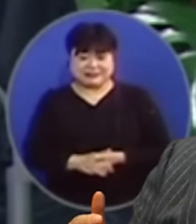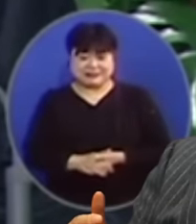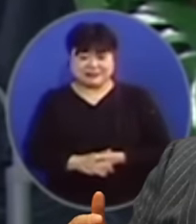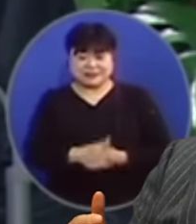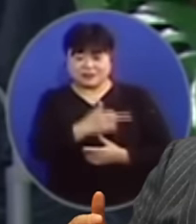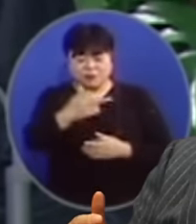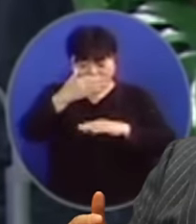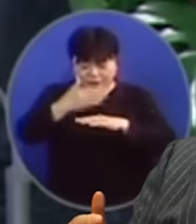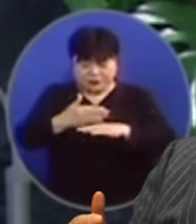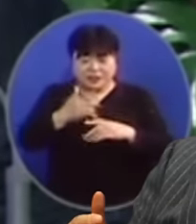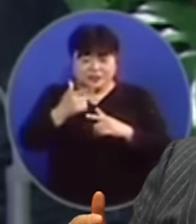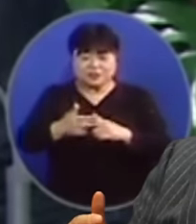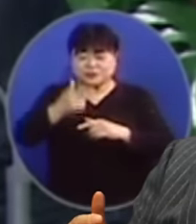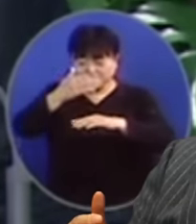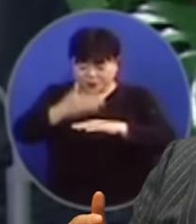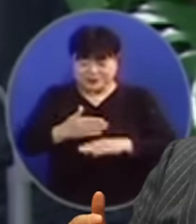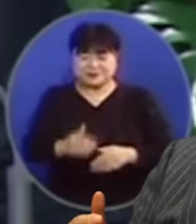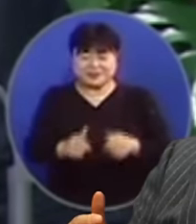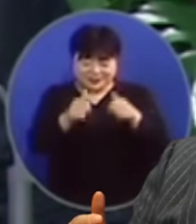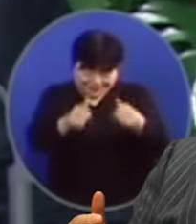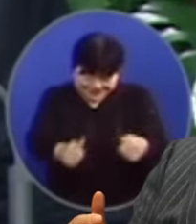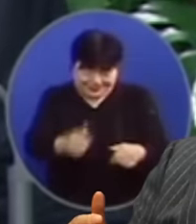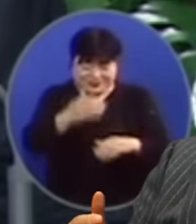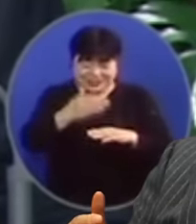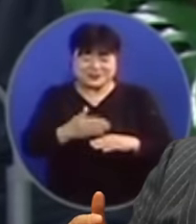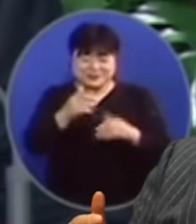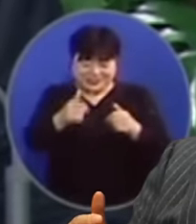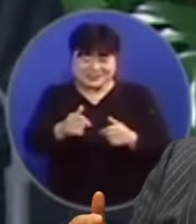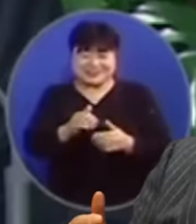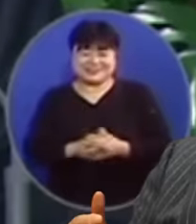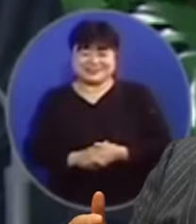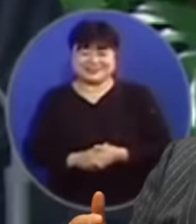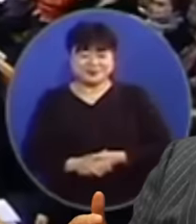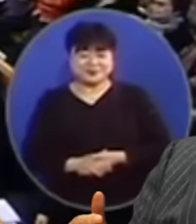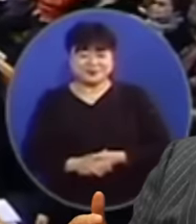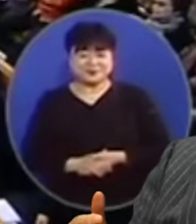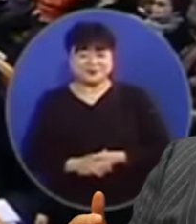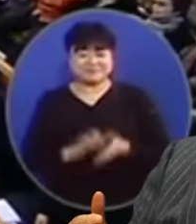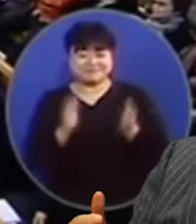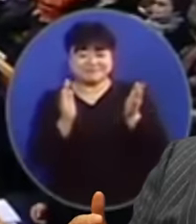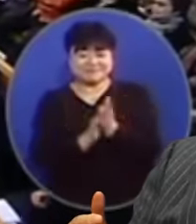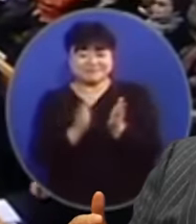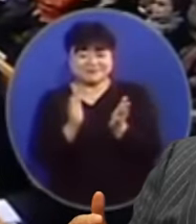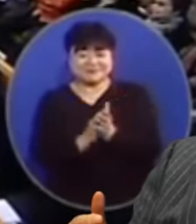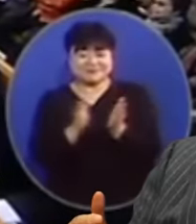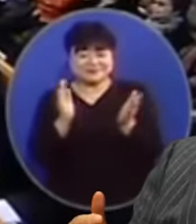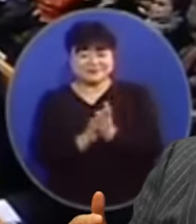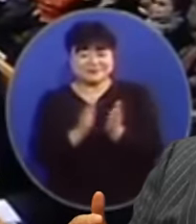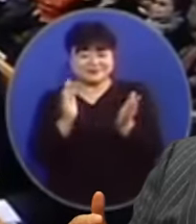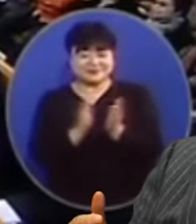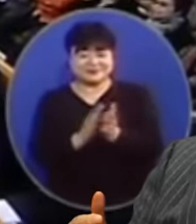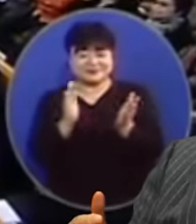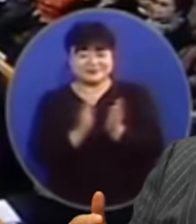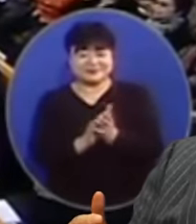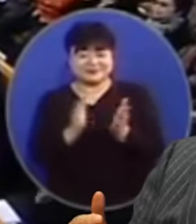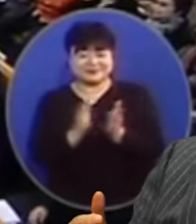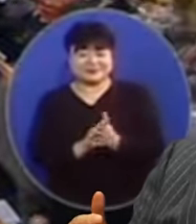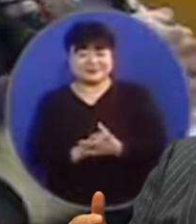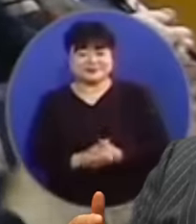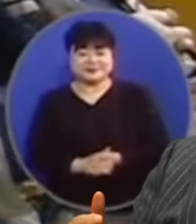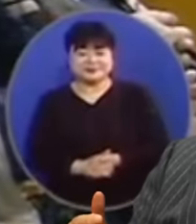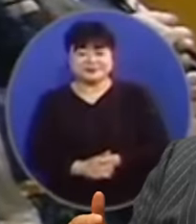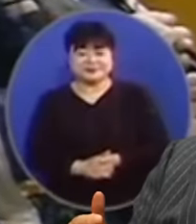너무 감사해서 예수님 고맙습니다. 감사합니다.